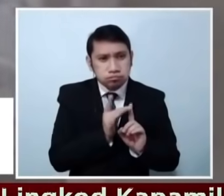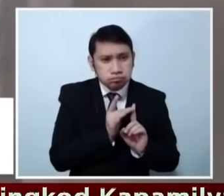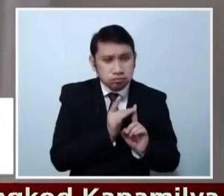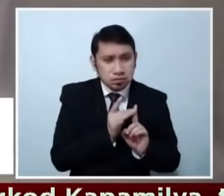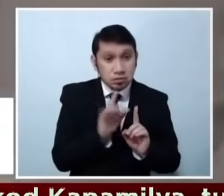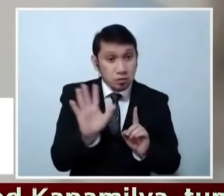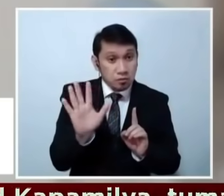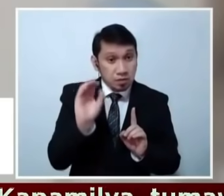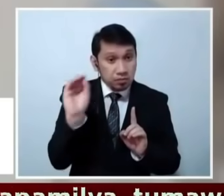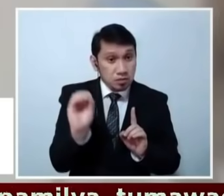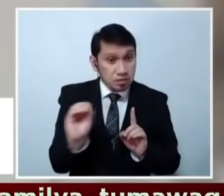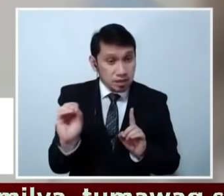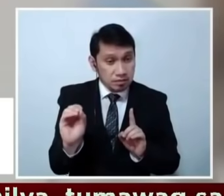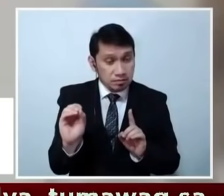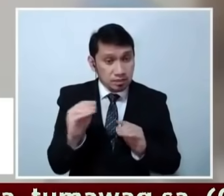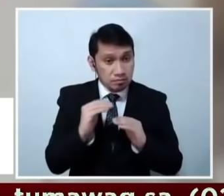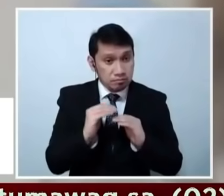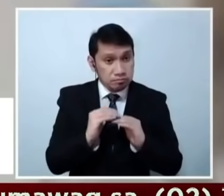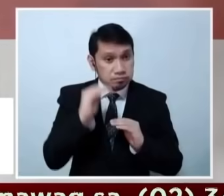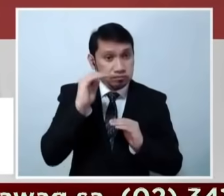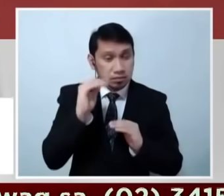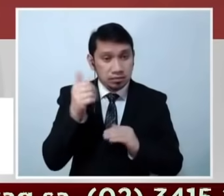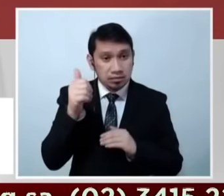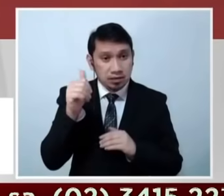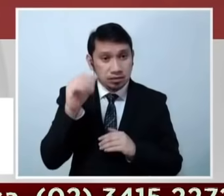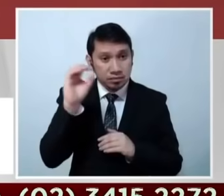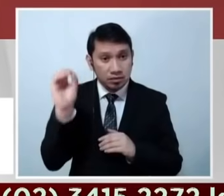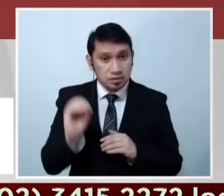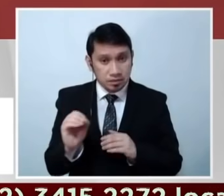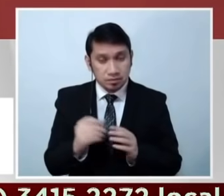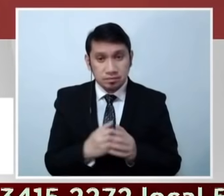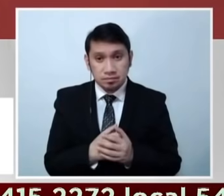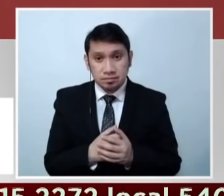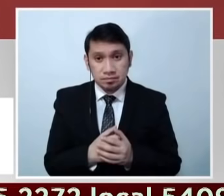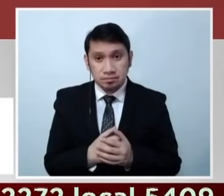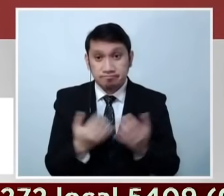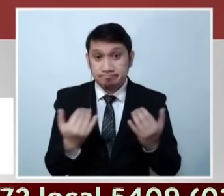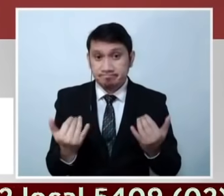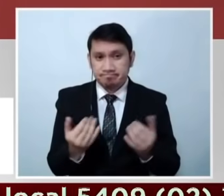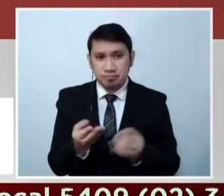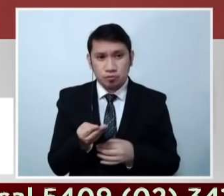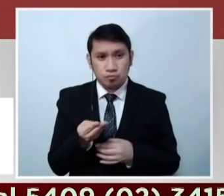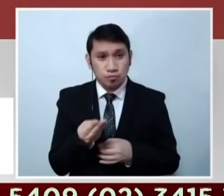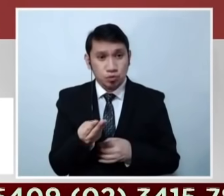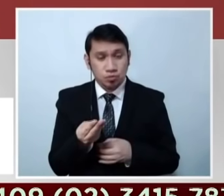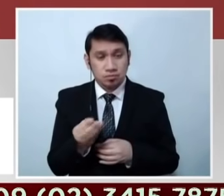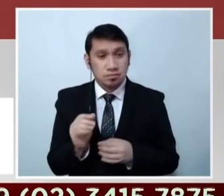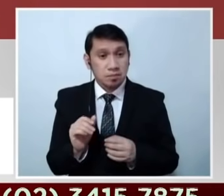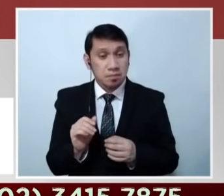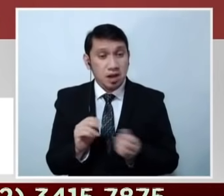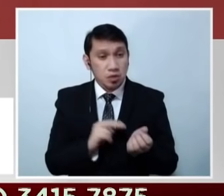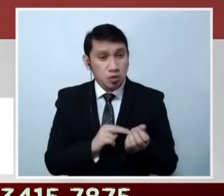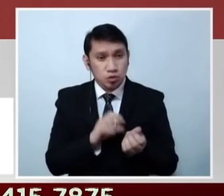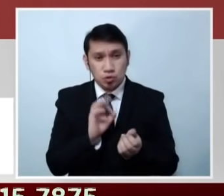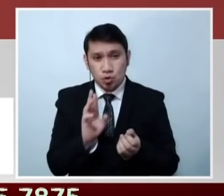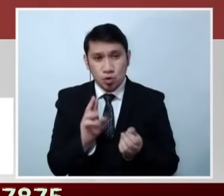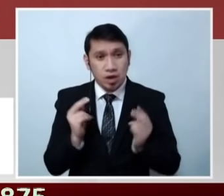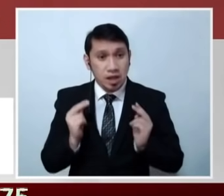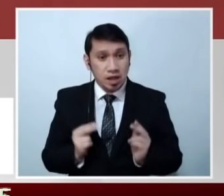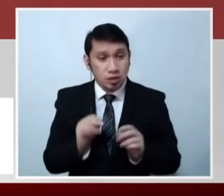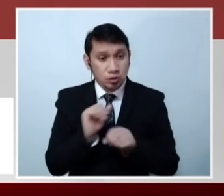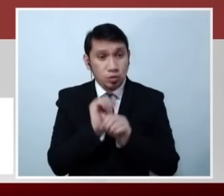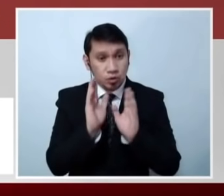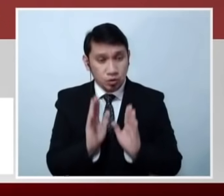5%. Umakyat ito ngayon sa 10%. Kasi kung kukunti yung healthcare workers, kahit may bakanteng mga